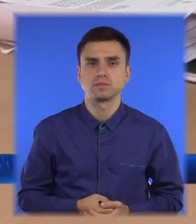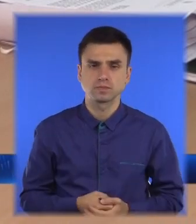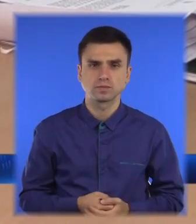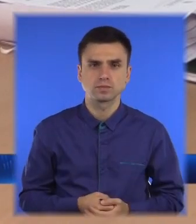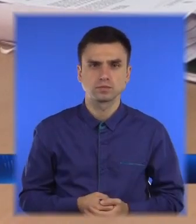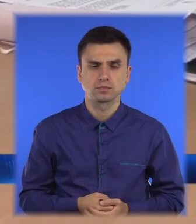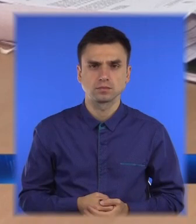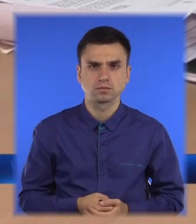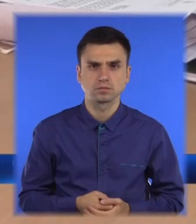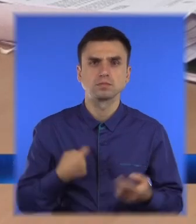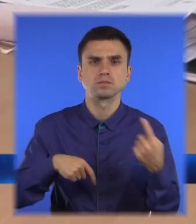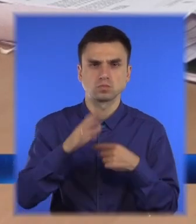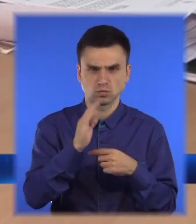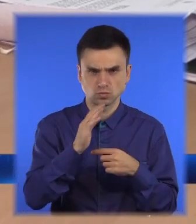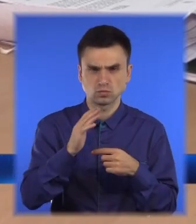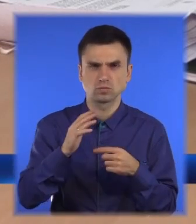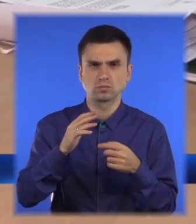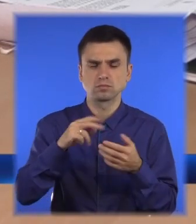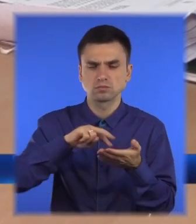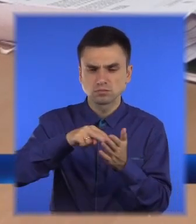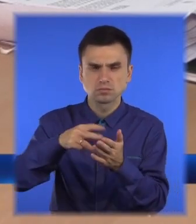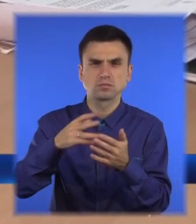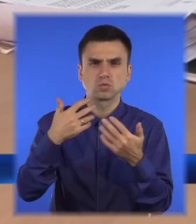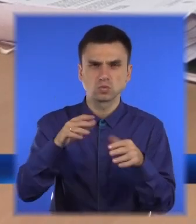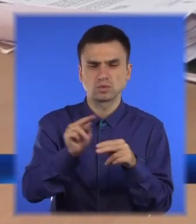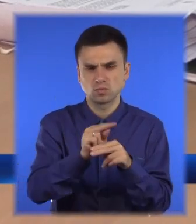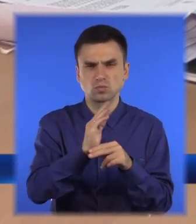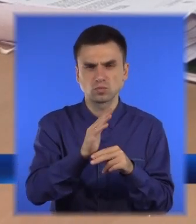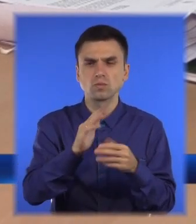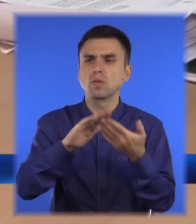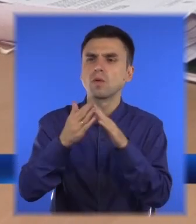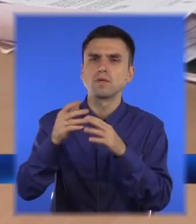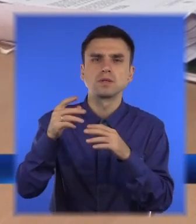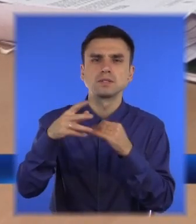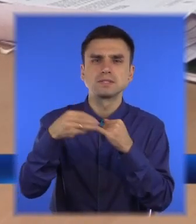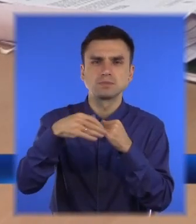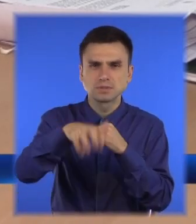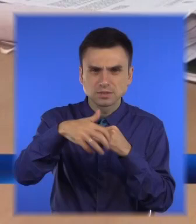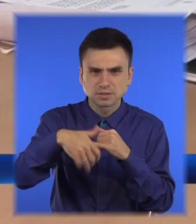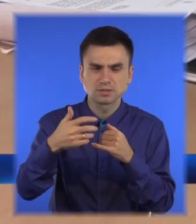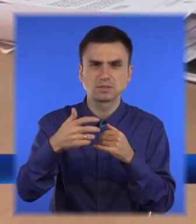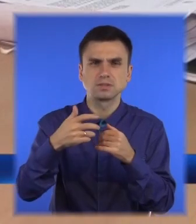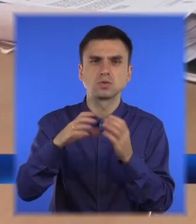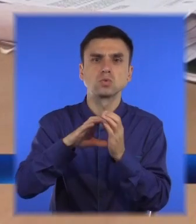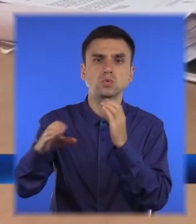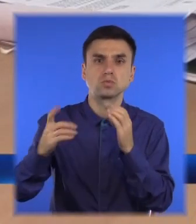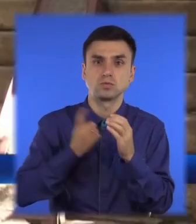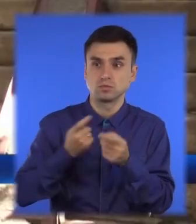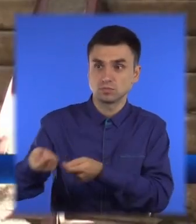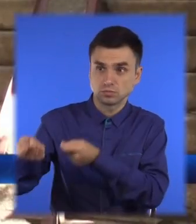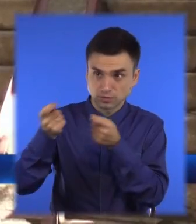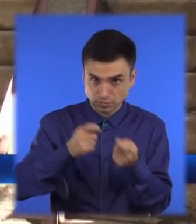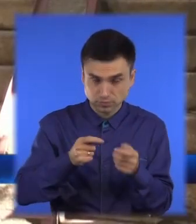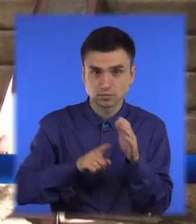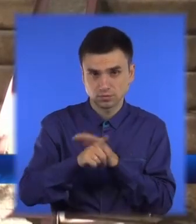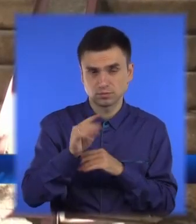земельні роботи вже зроблено, розрішення ми отримали, отримуємо матеріали і робимо випуск. Я так думаю, що в сентябрі випуск буде замінений.